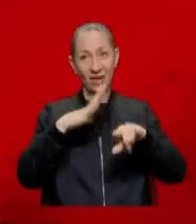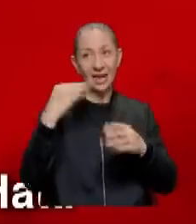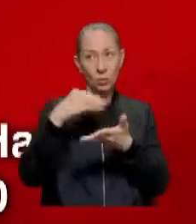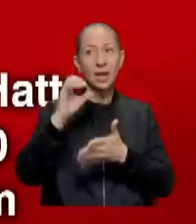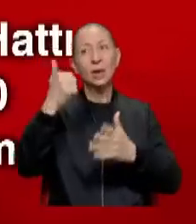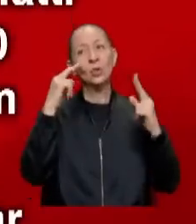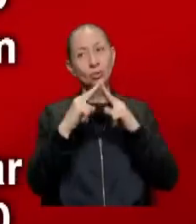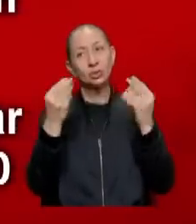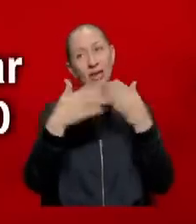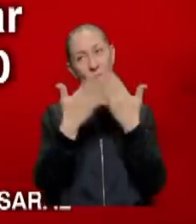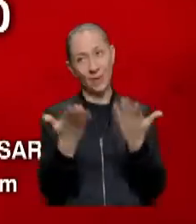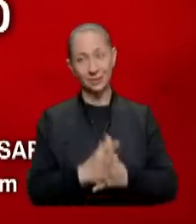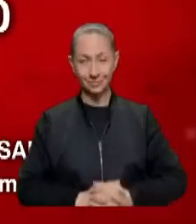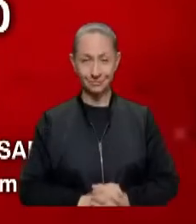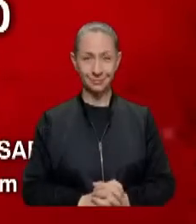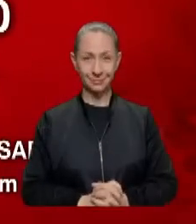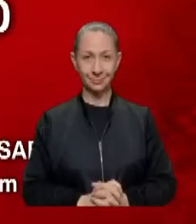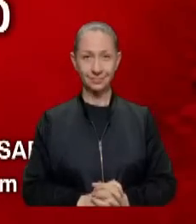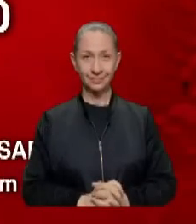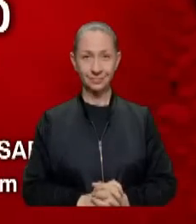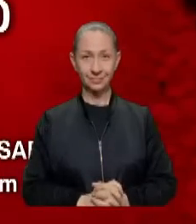görüşmek üzere iyi akşamlar memleket